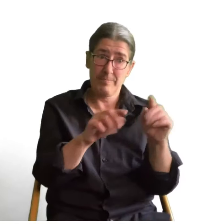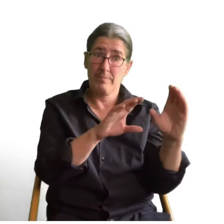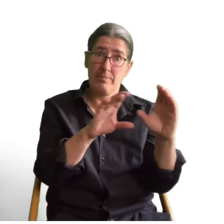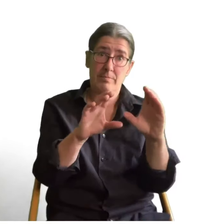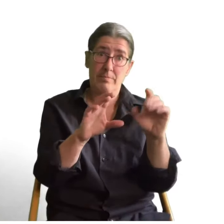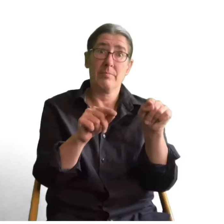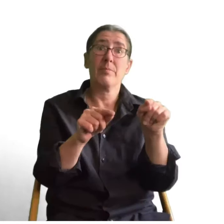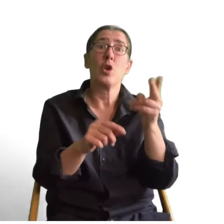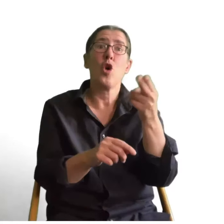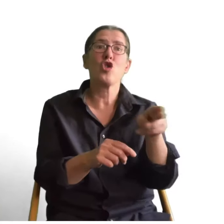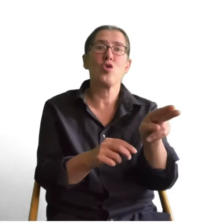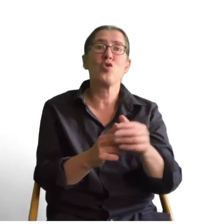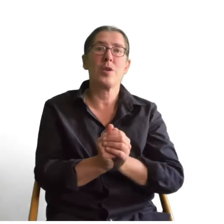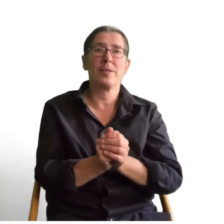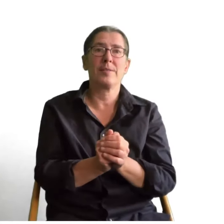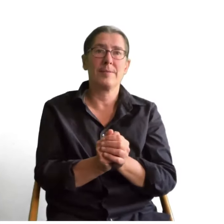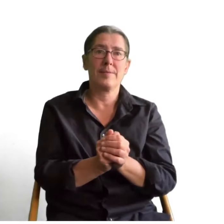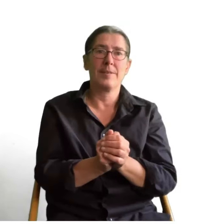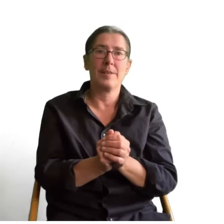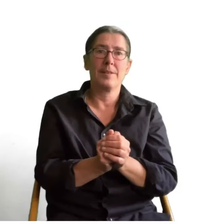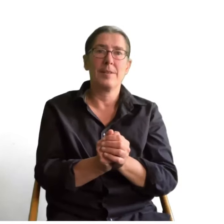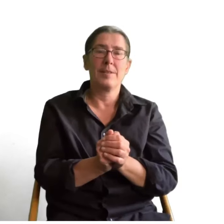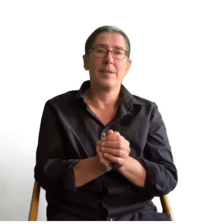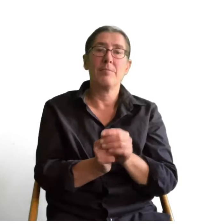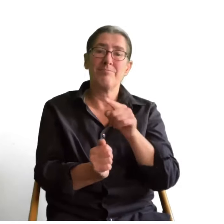So, hier ist der Euro.